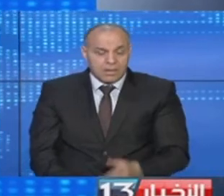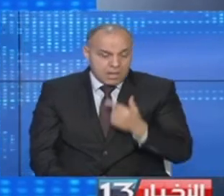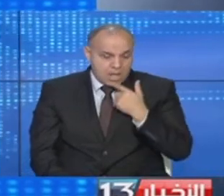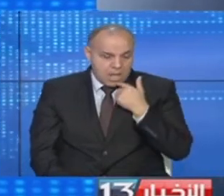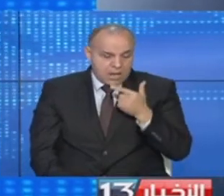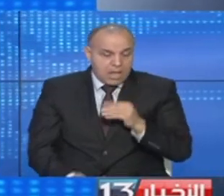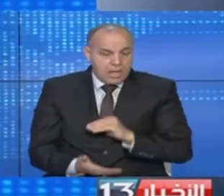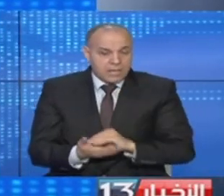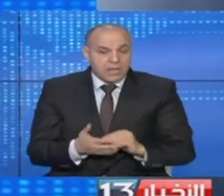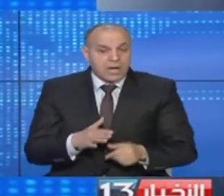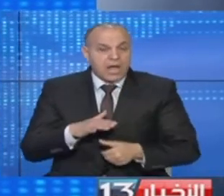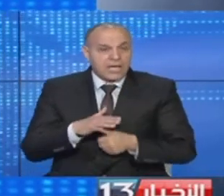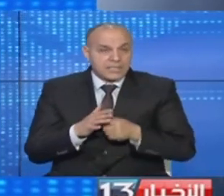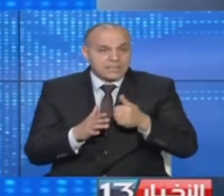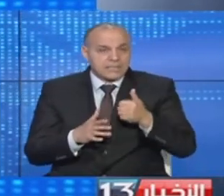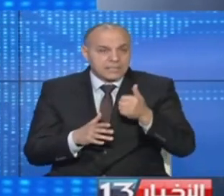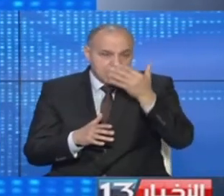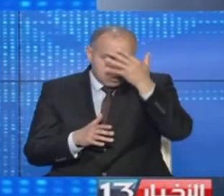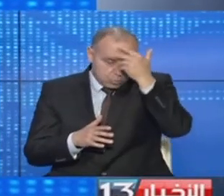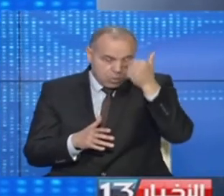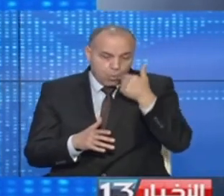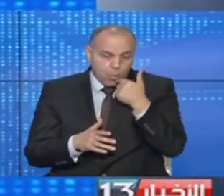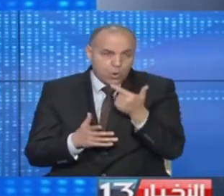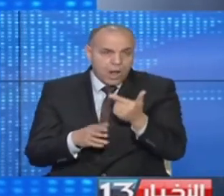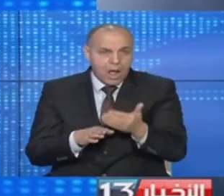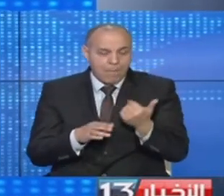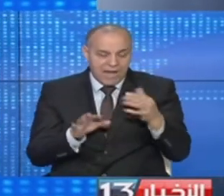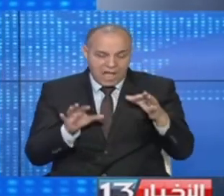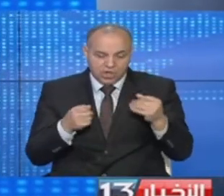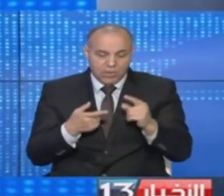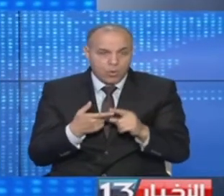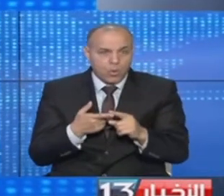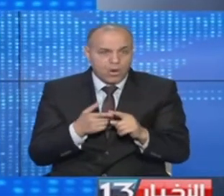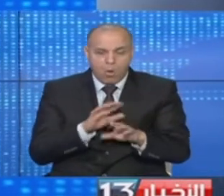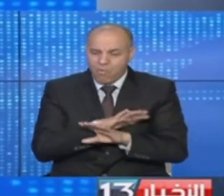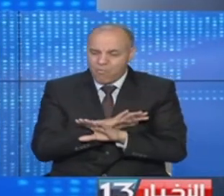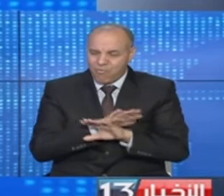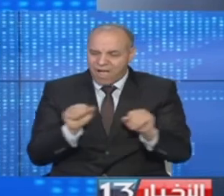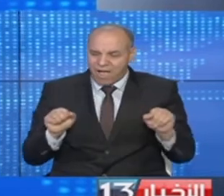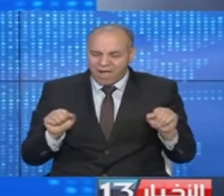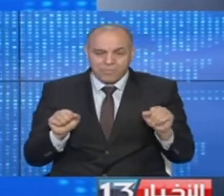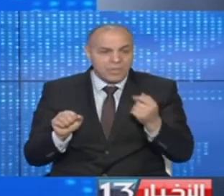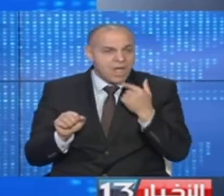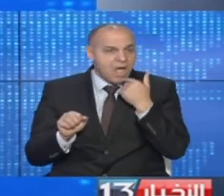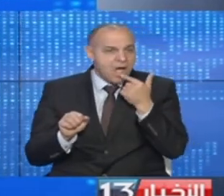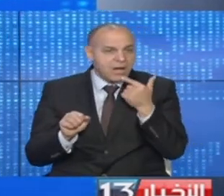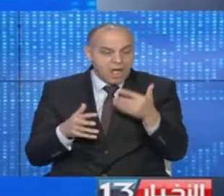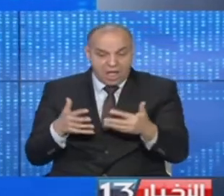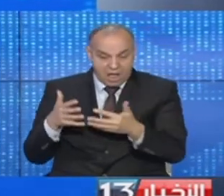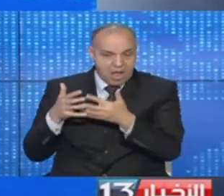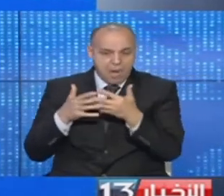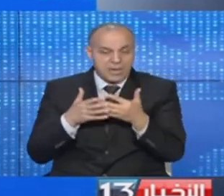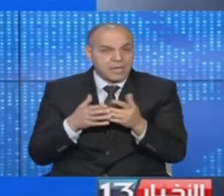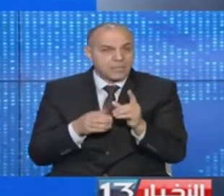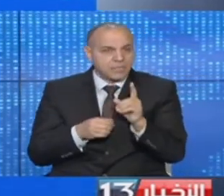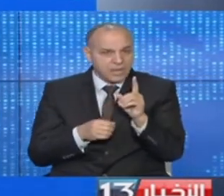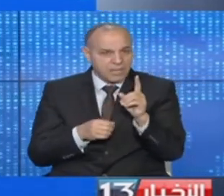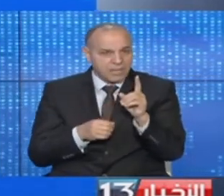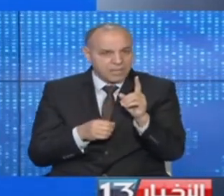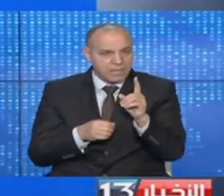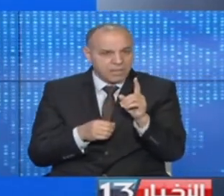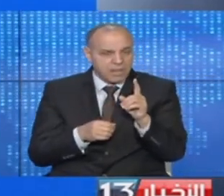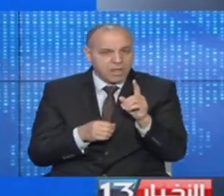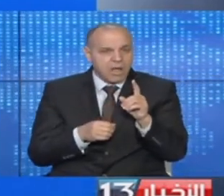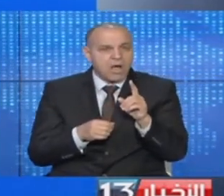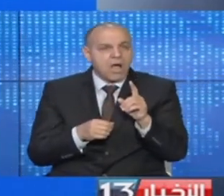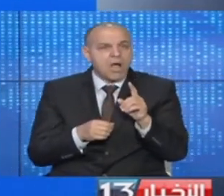أعلنت إدارة الرئيس الأمريكي دونالد ترامب قبل 10 أيام من انتهاء ولايته أن الولايات المتحدة